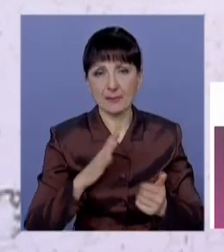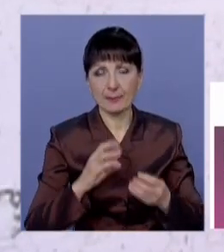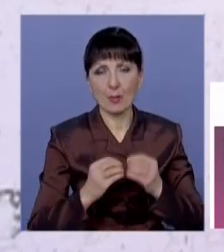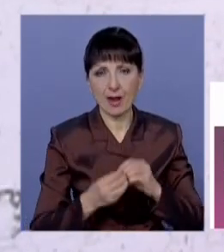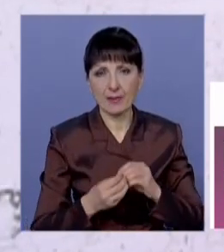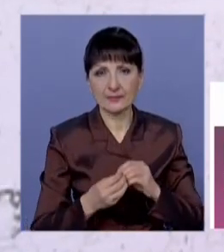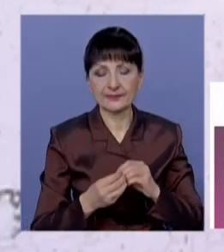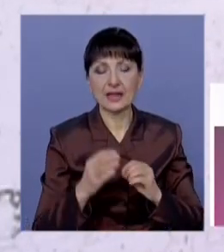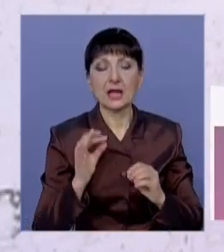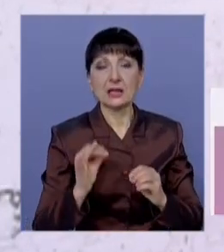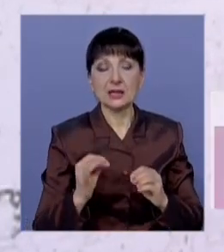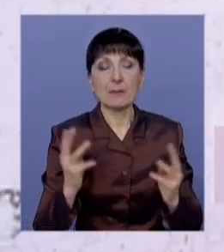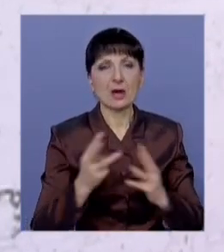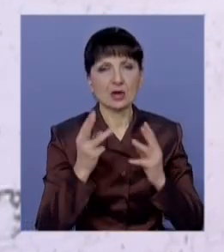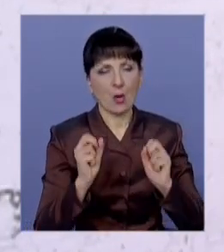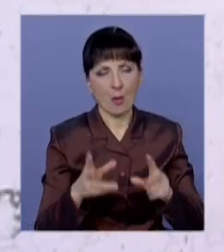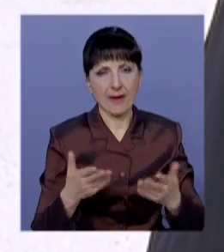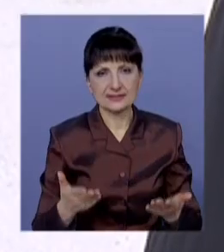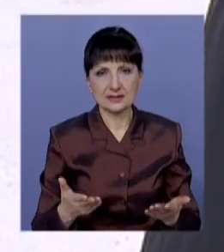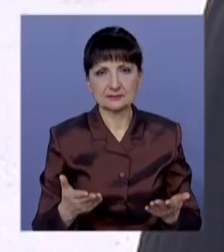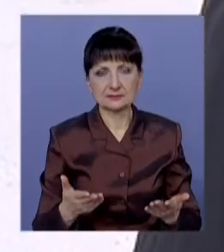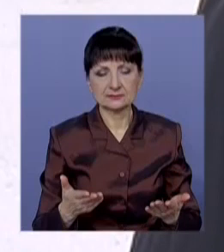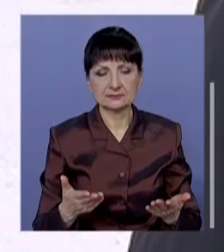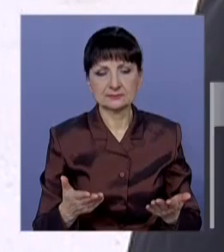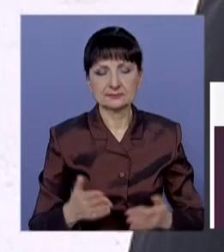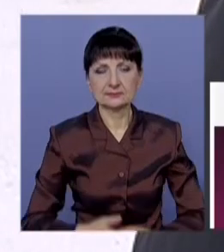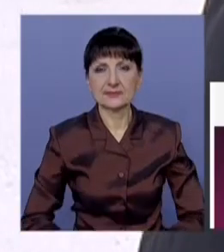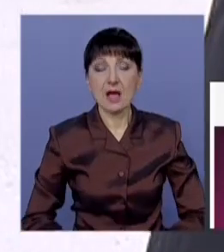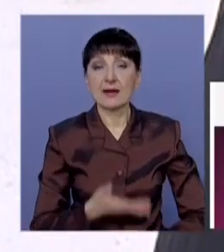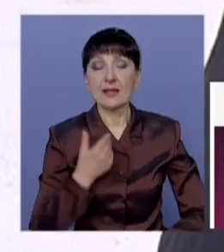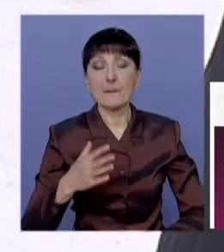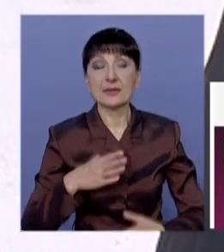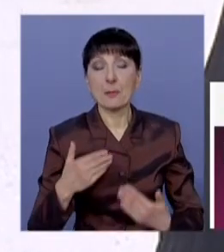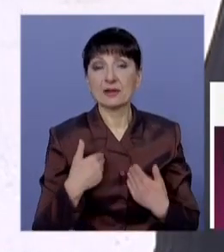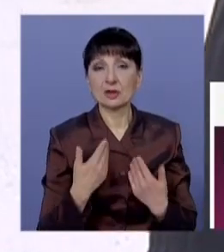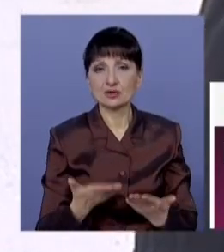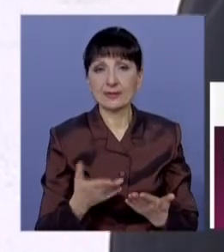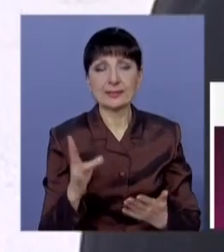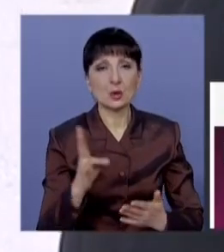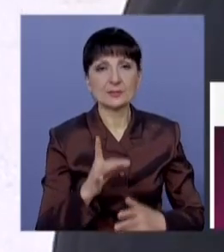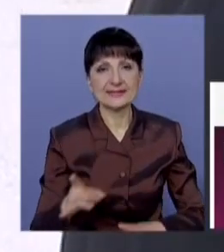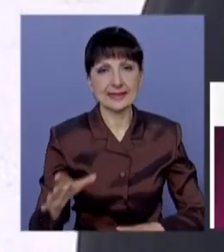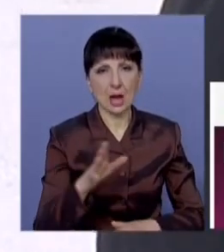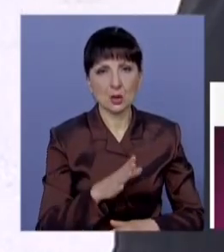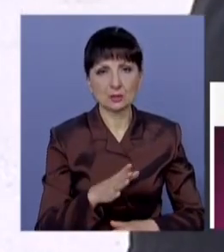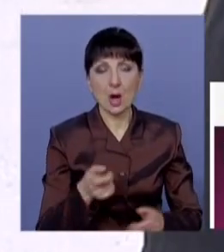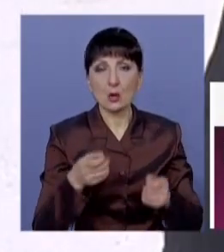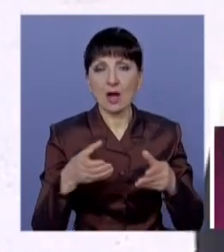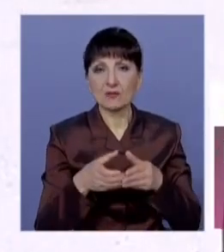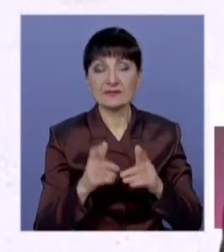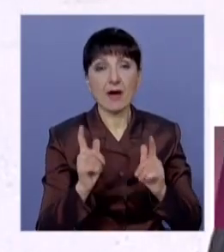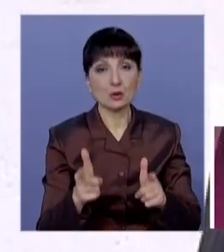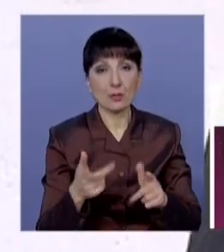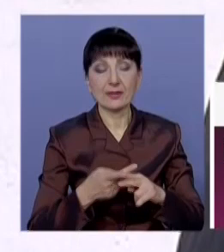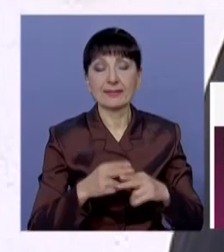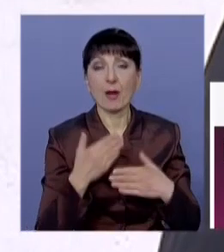и пожароопасные моменты. К нам поступило предложение из Наурызбайского района. Руководство одобрило